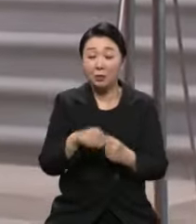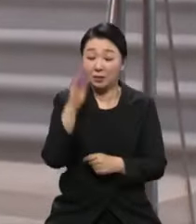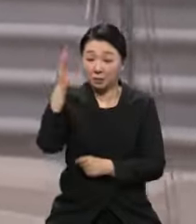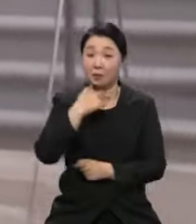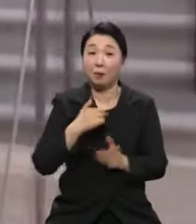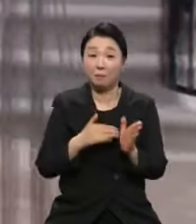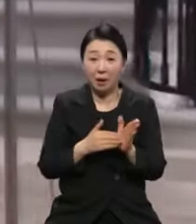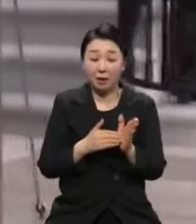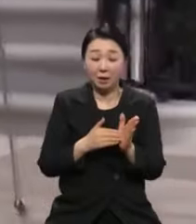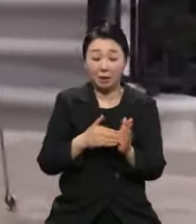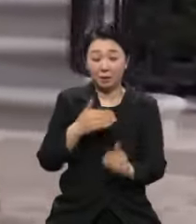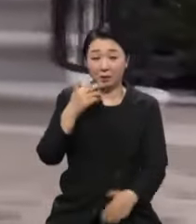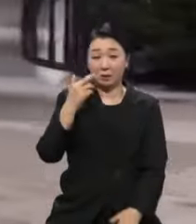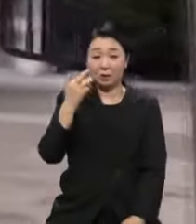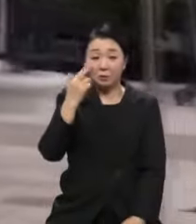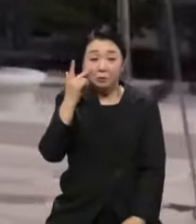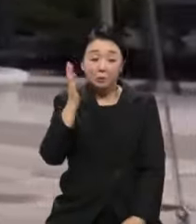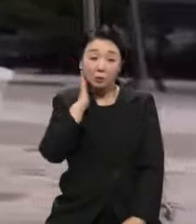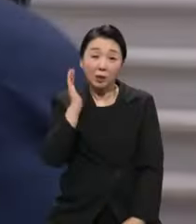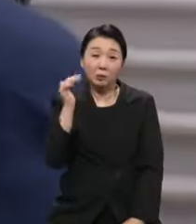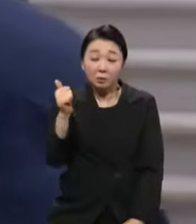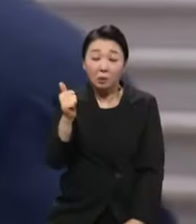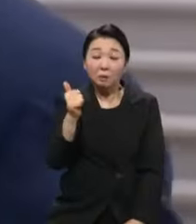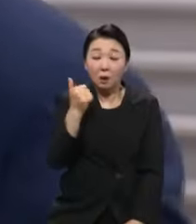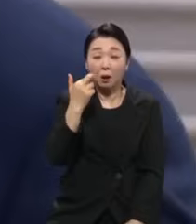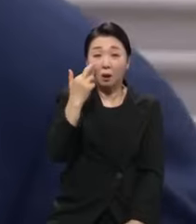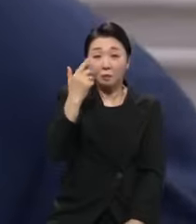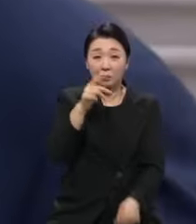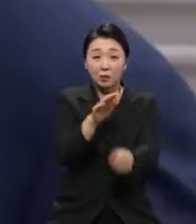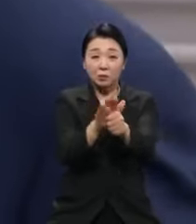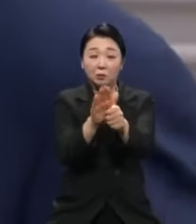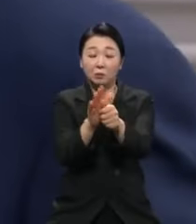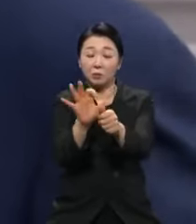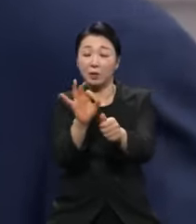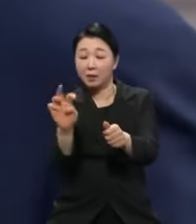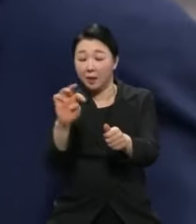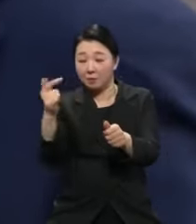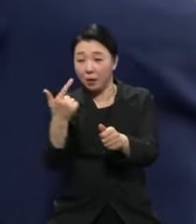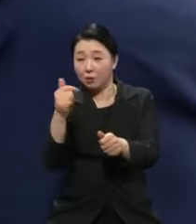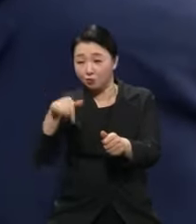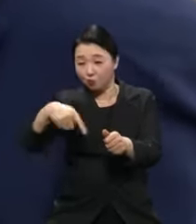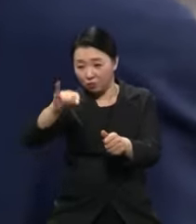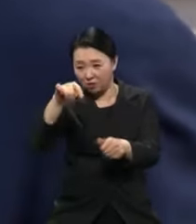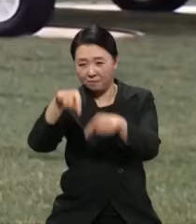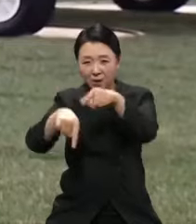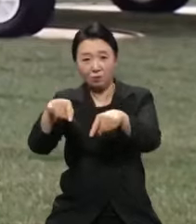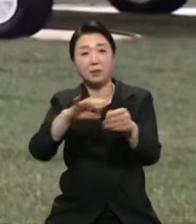미국 대통령이 이란의 지원을 받는 예멘 반군 후티에 대한 공격을 이어갈